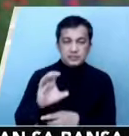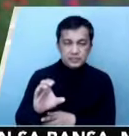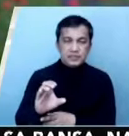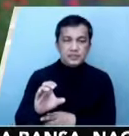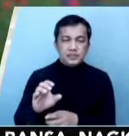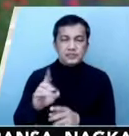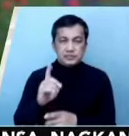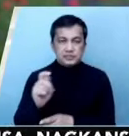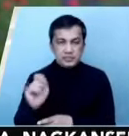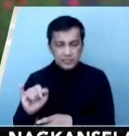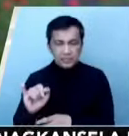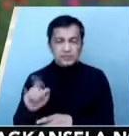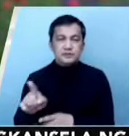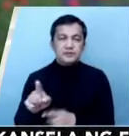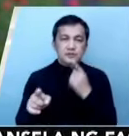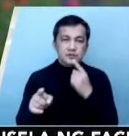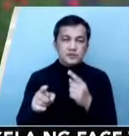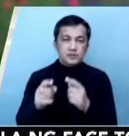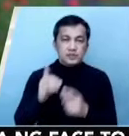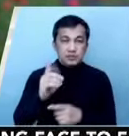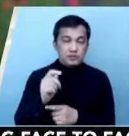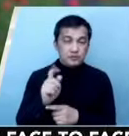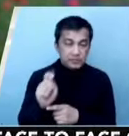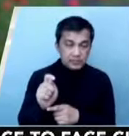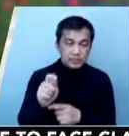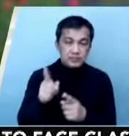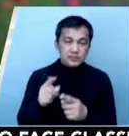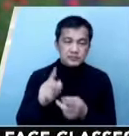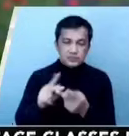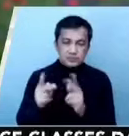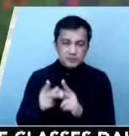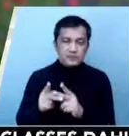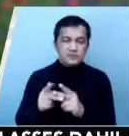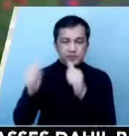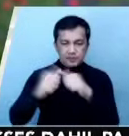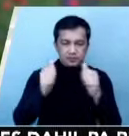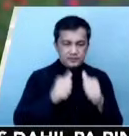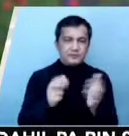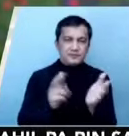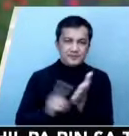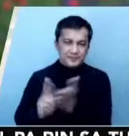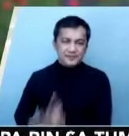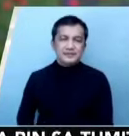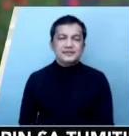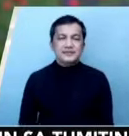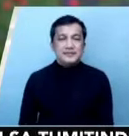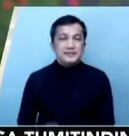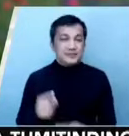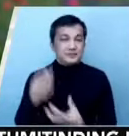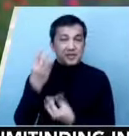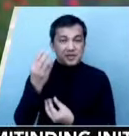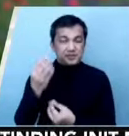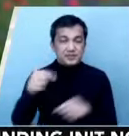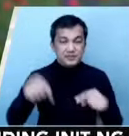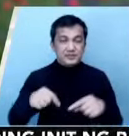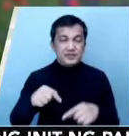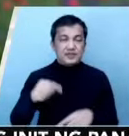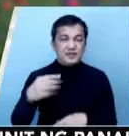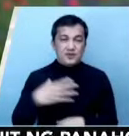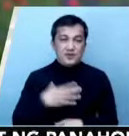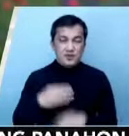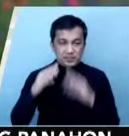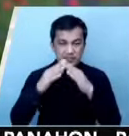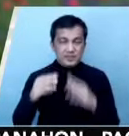mga counterpart kung saan inaasahang may mga kasunduan pang malalagdaan. At yan ang pinakasariwang balita mula rito sa White House, sa Washington DC